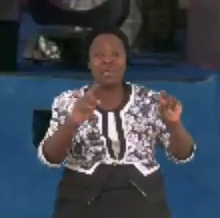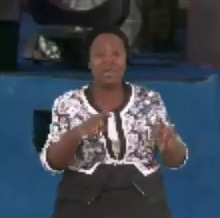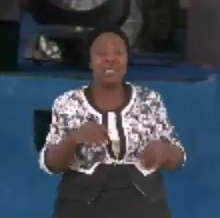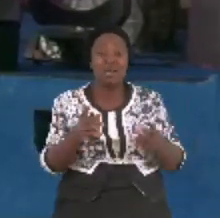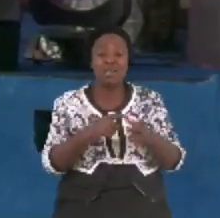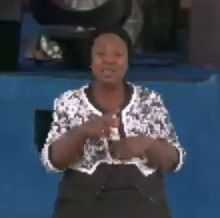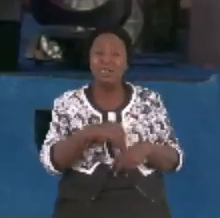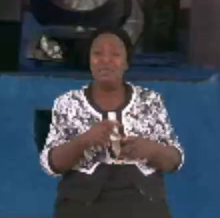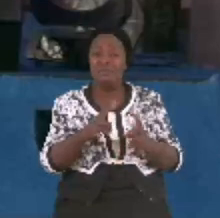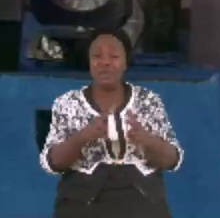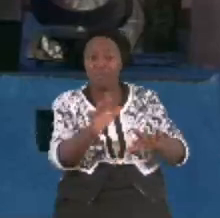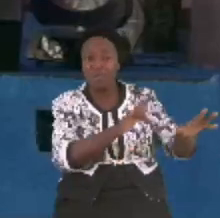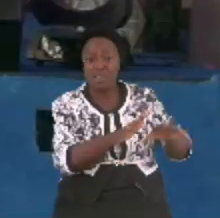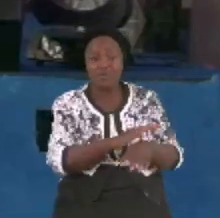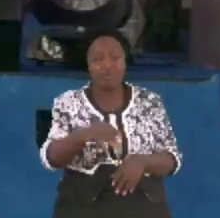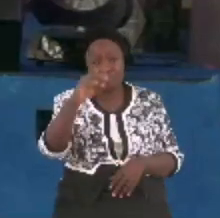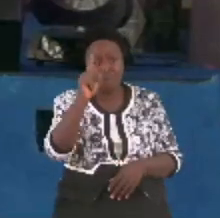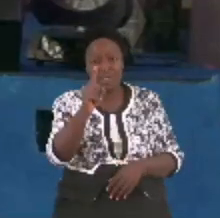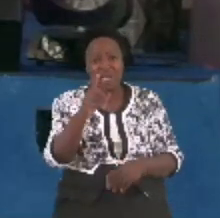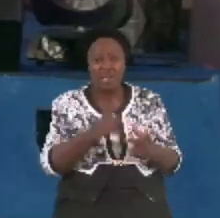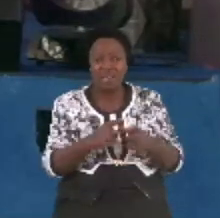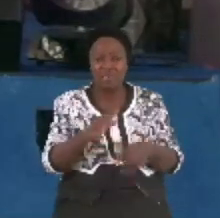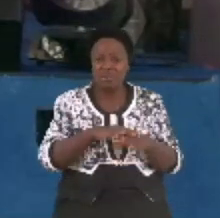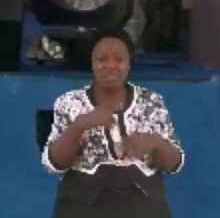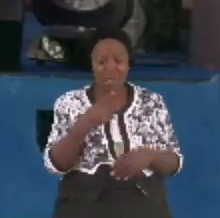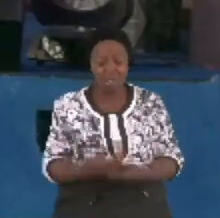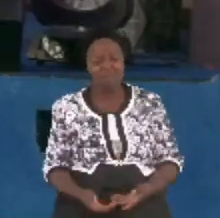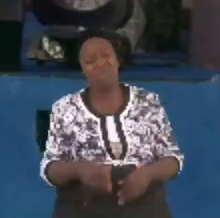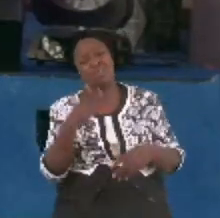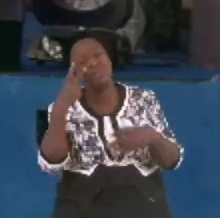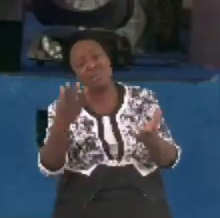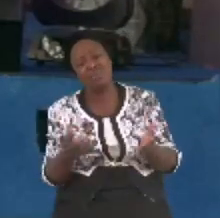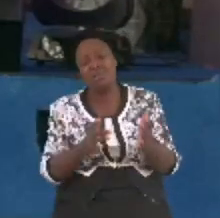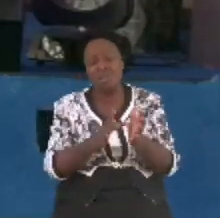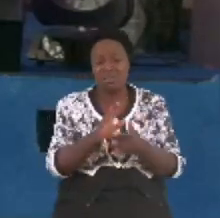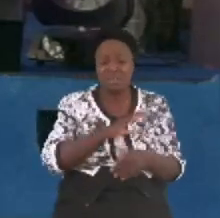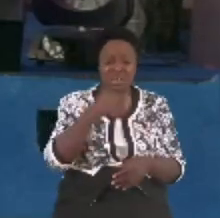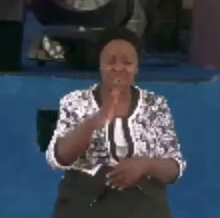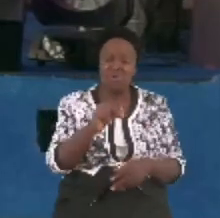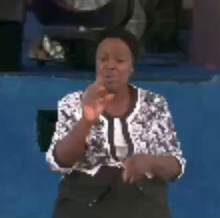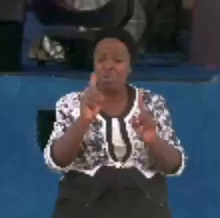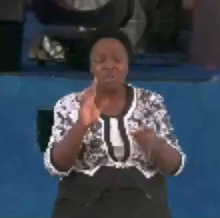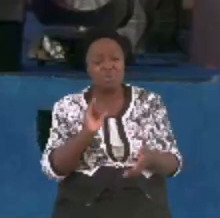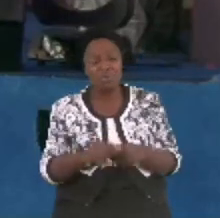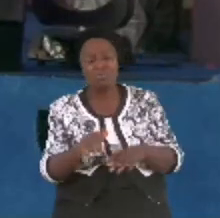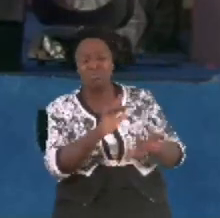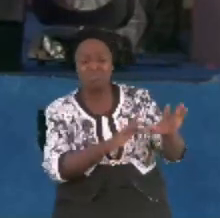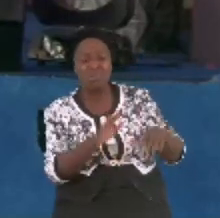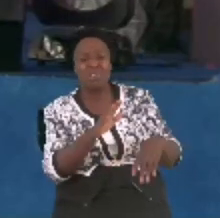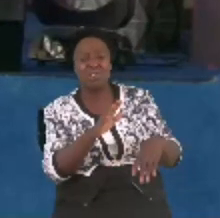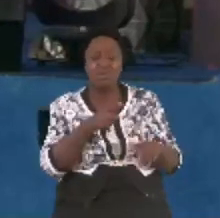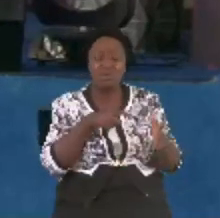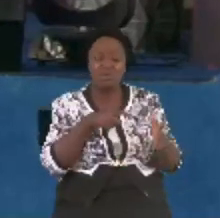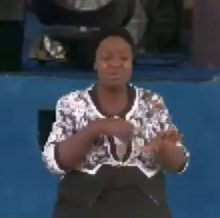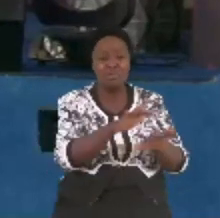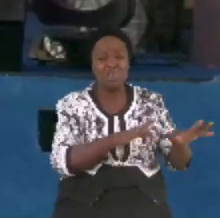tu as, ne pense pas qu'il n'y a personne pour sympathiser avec toi. Il n'y a pas de soutien, il n'y a pas de compagnon, il n'y